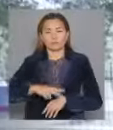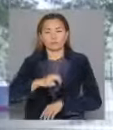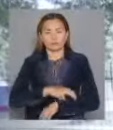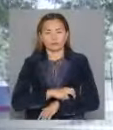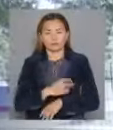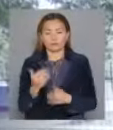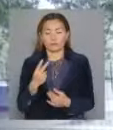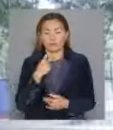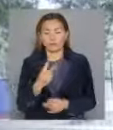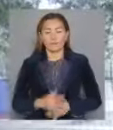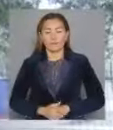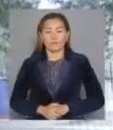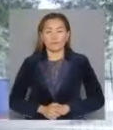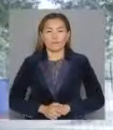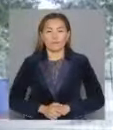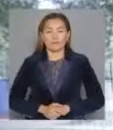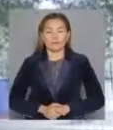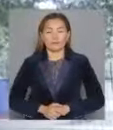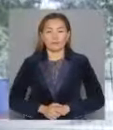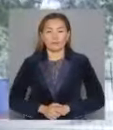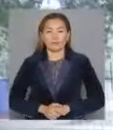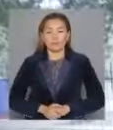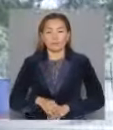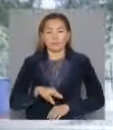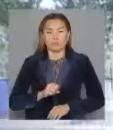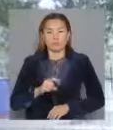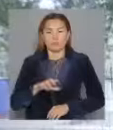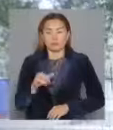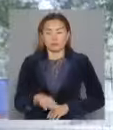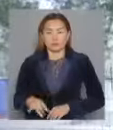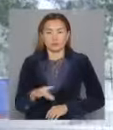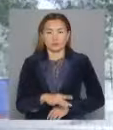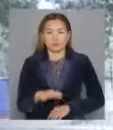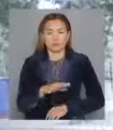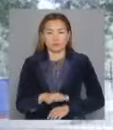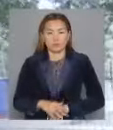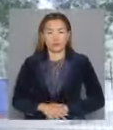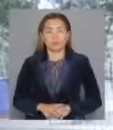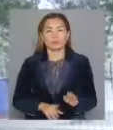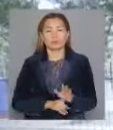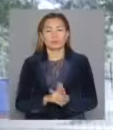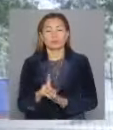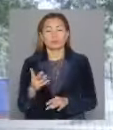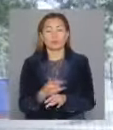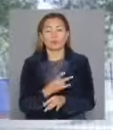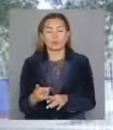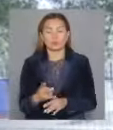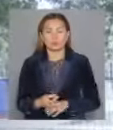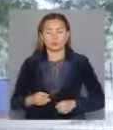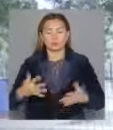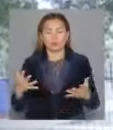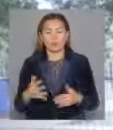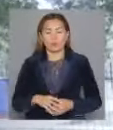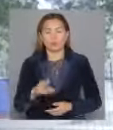итальян пурусының тобы Ақымбет ауданы арқылы бір шеті түнгі жарықтар біздің